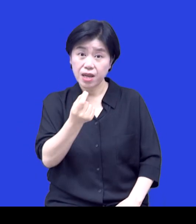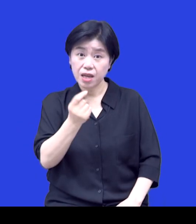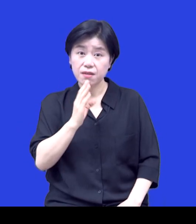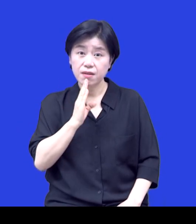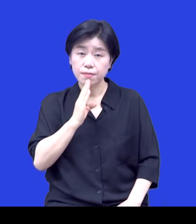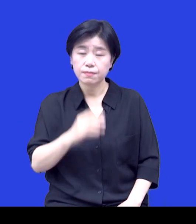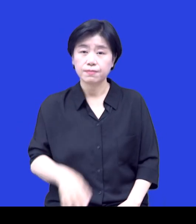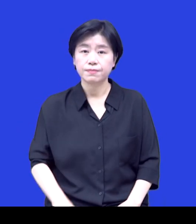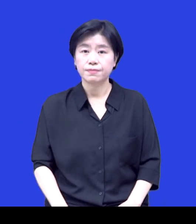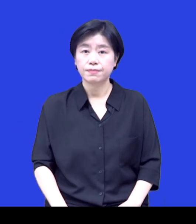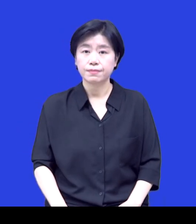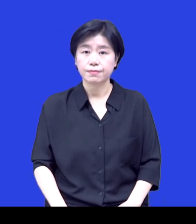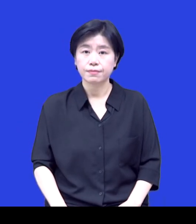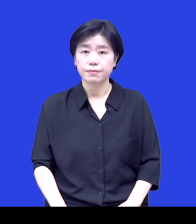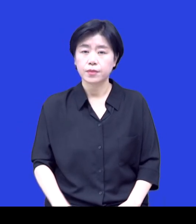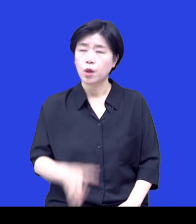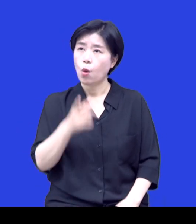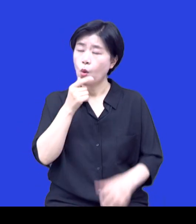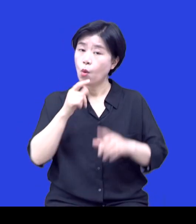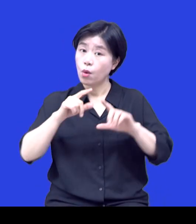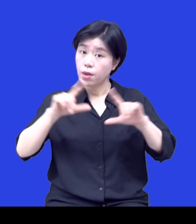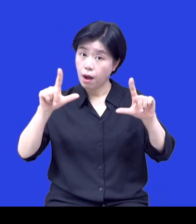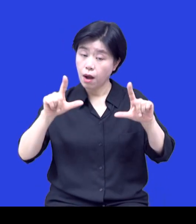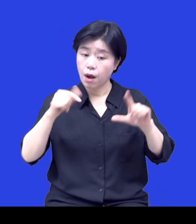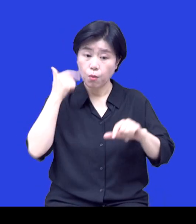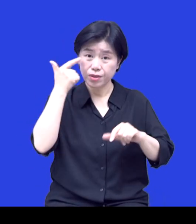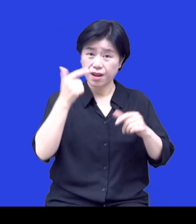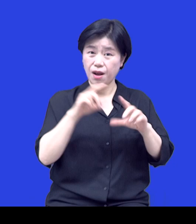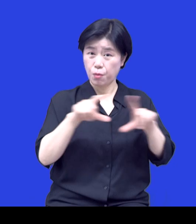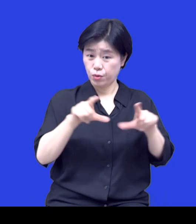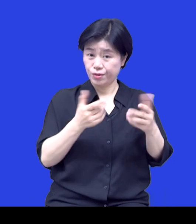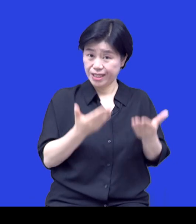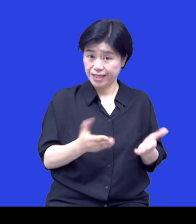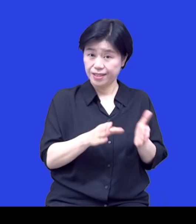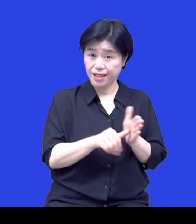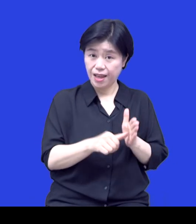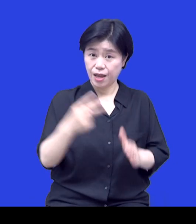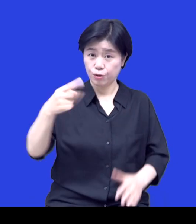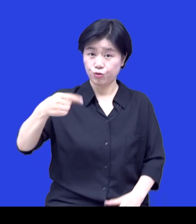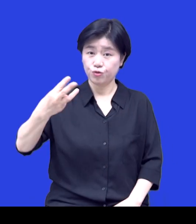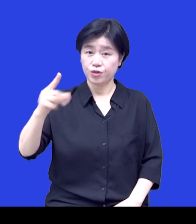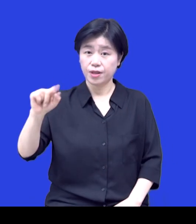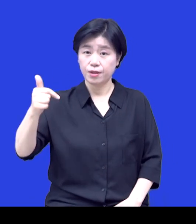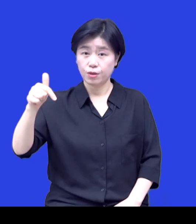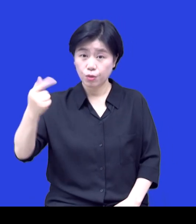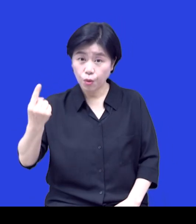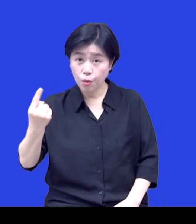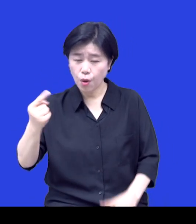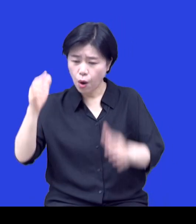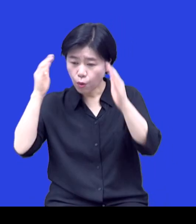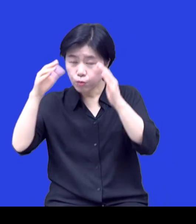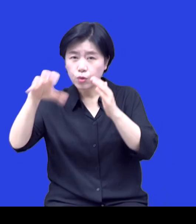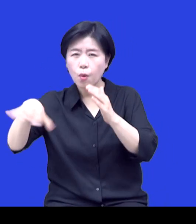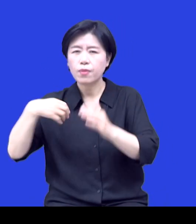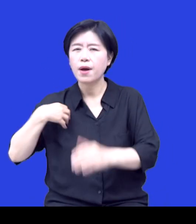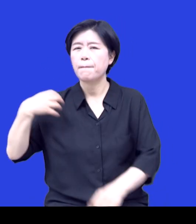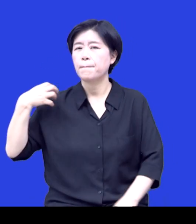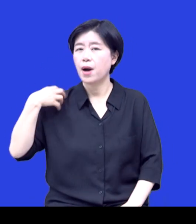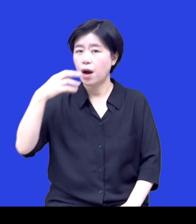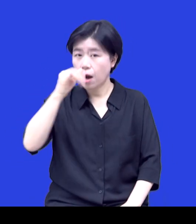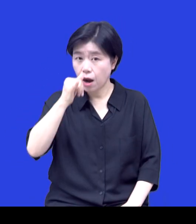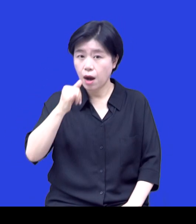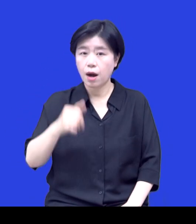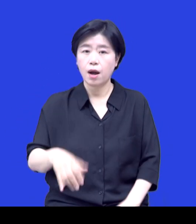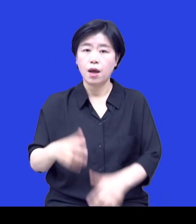제가 월요일 날 목사님들 쉬는데 월요일에 제가 두란노 서원 확장했었고 목요일 날은 또 포항